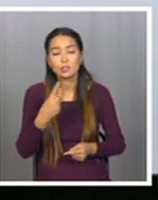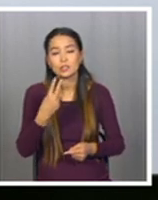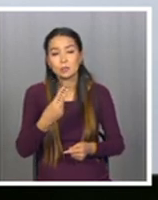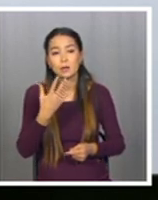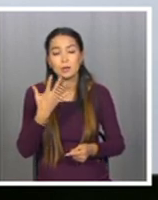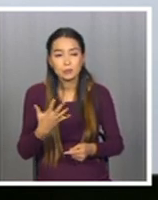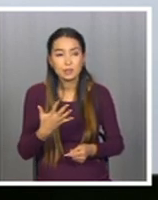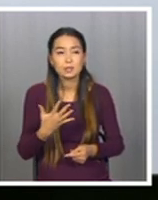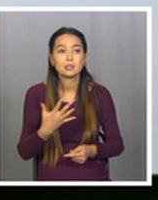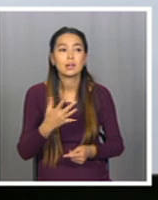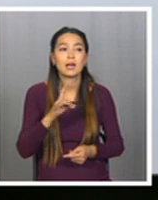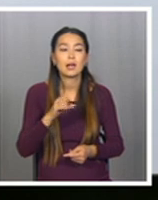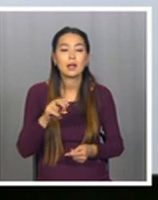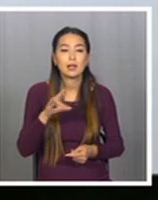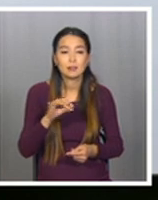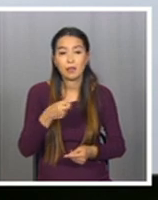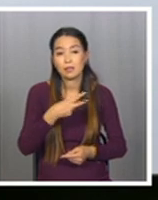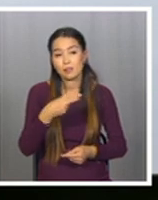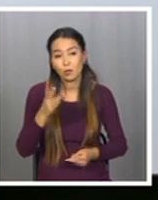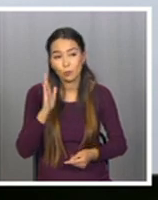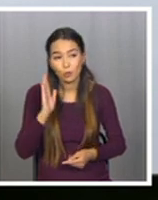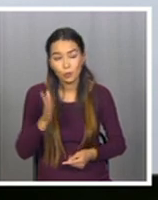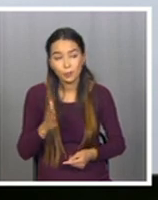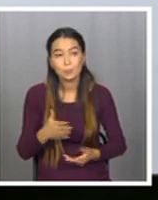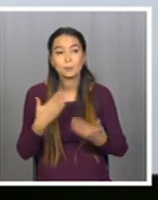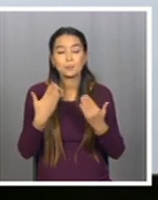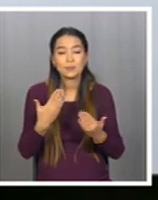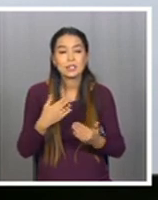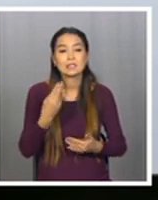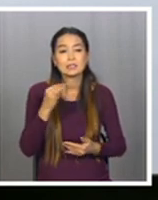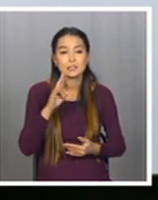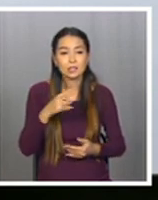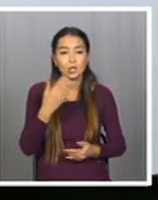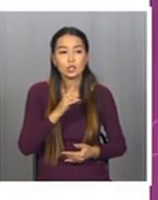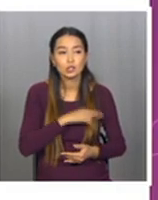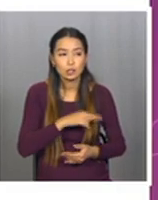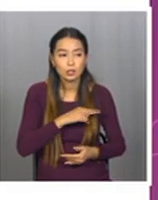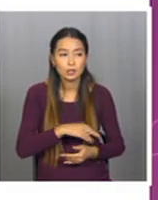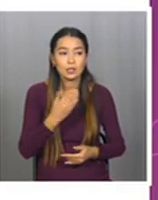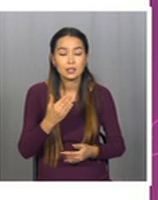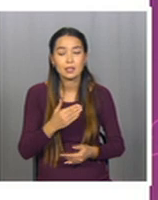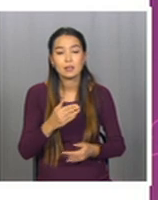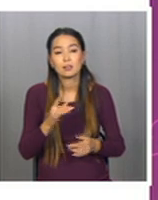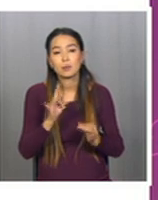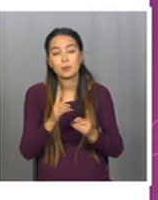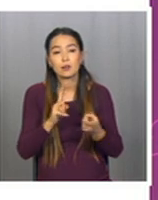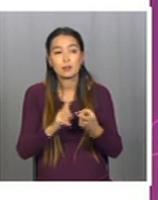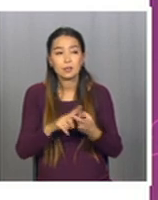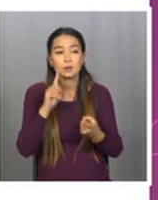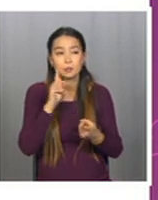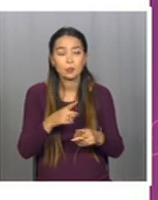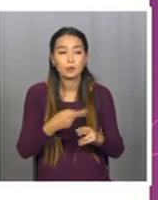0,125 радианға тең болады. Енді циклдық жиіліктің және сызықтық жиіліктің байланысын білеміз біз.